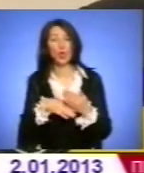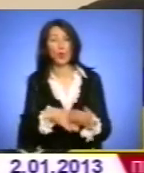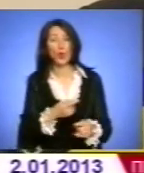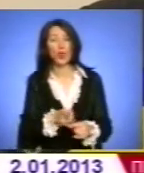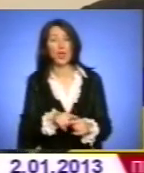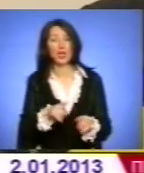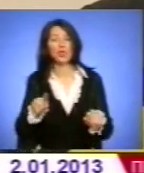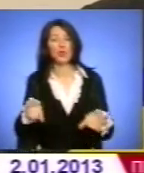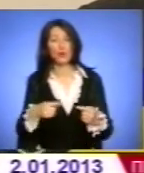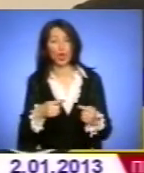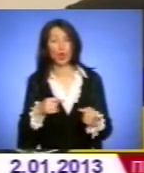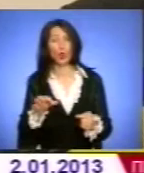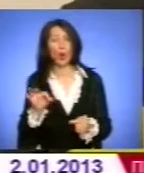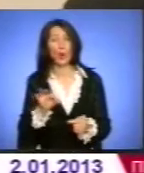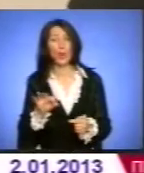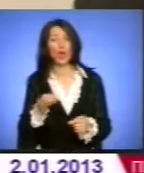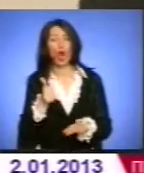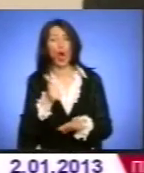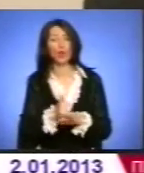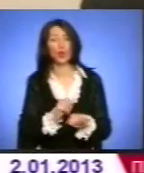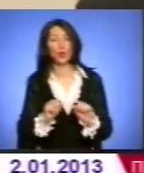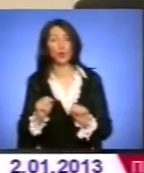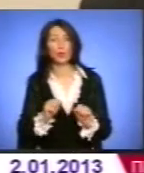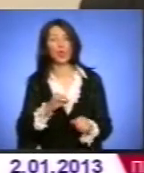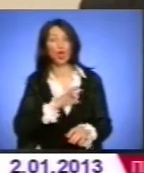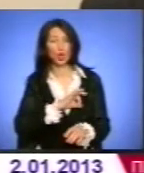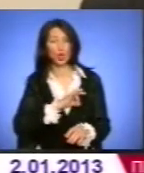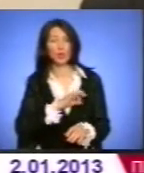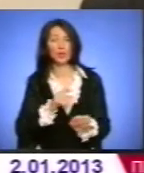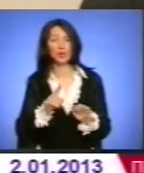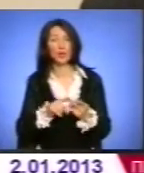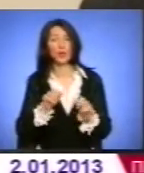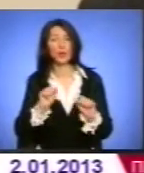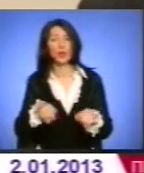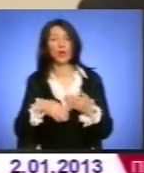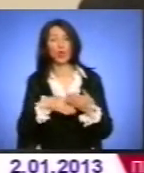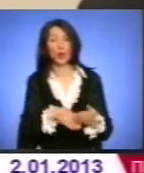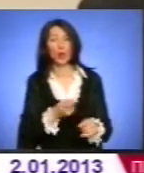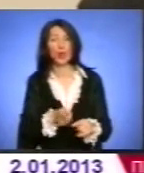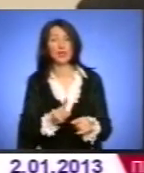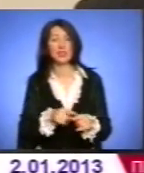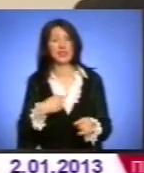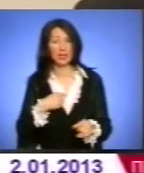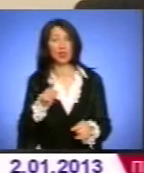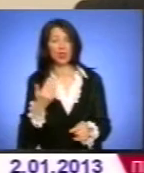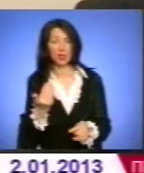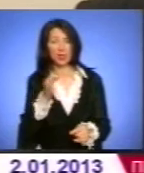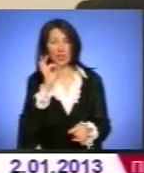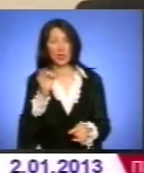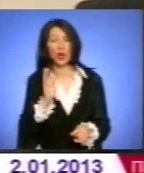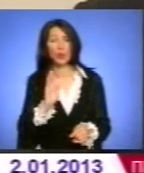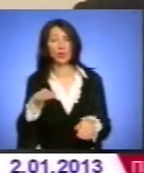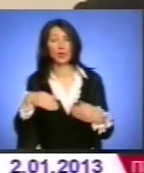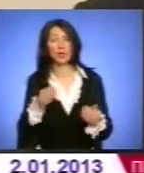який створений при головному управлінні юстиції. Вторинна правова допомога – це те, що я сказав, яка буде надаватися в